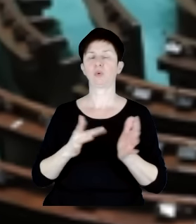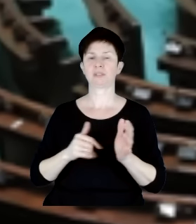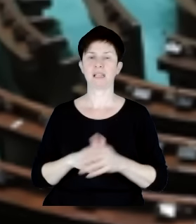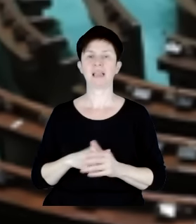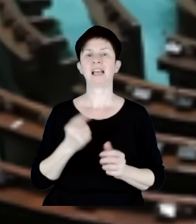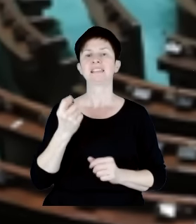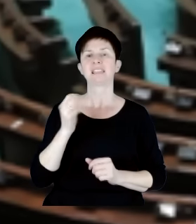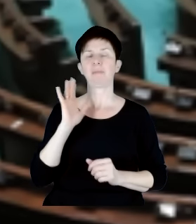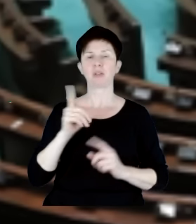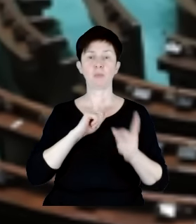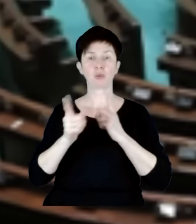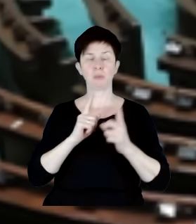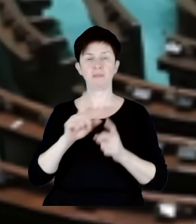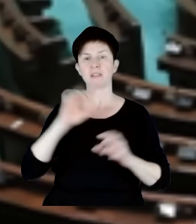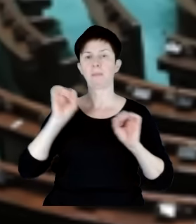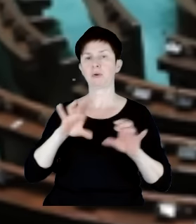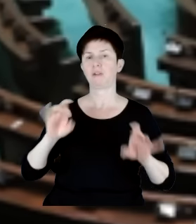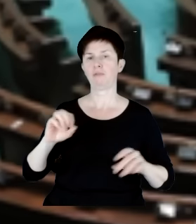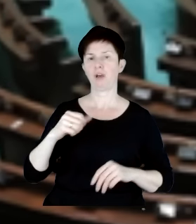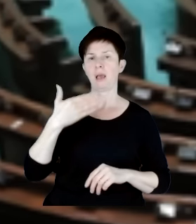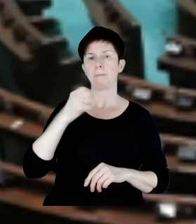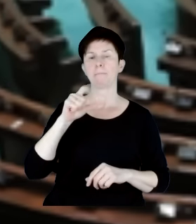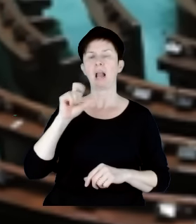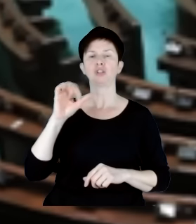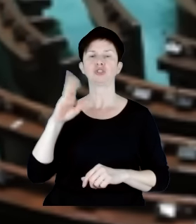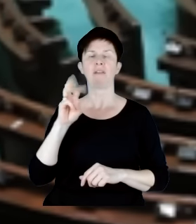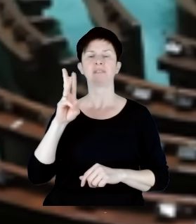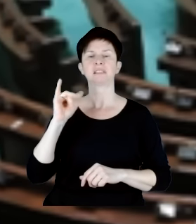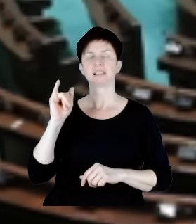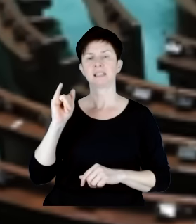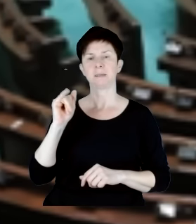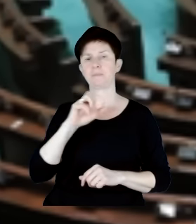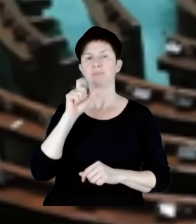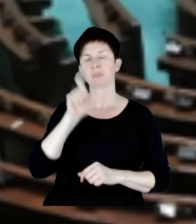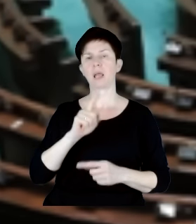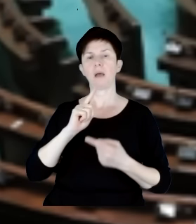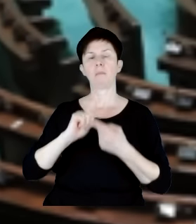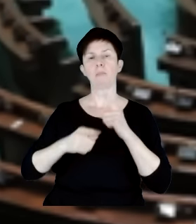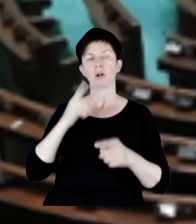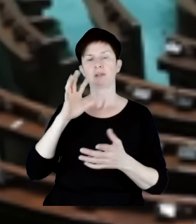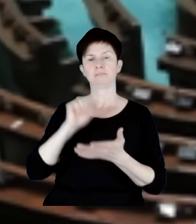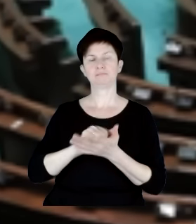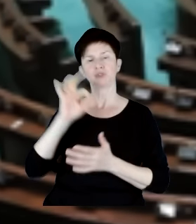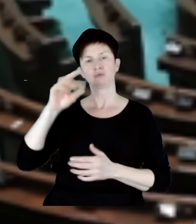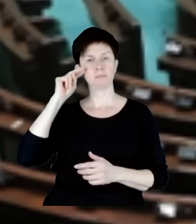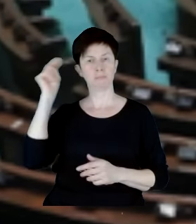porozmawiamy z profesorem Norbertem Maliszewskim z politologicznego punktu